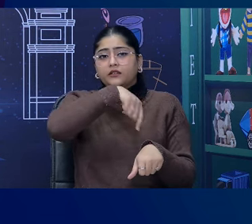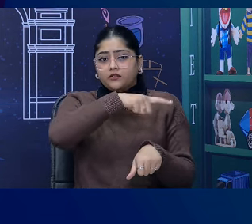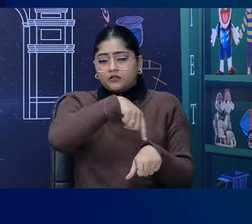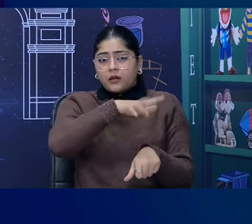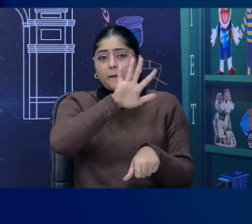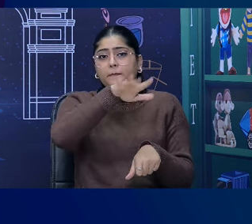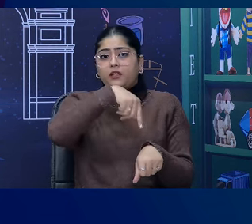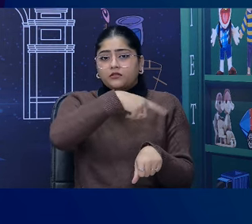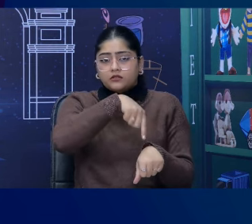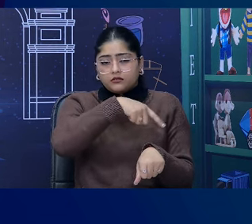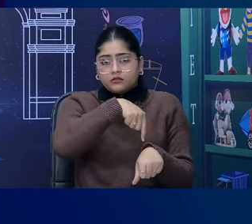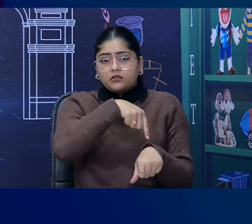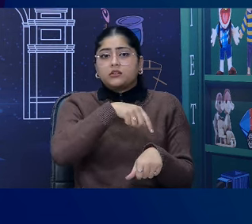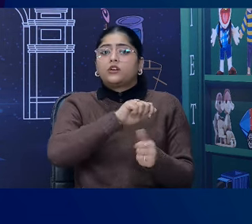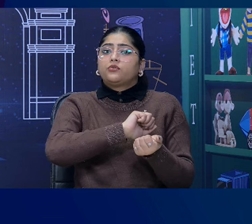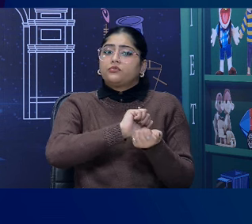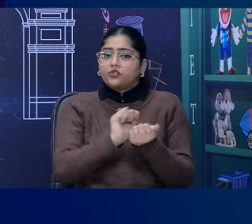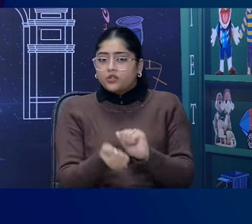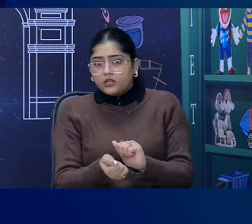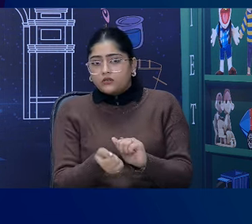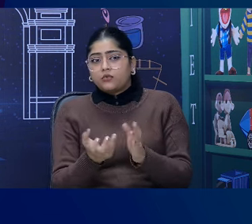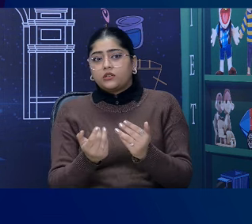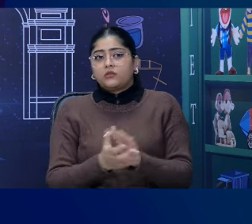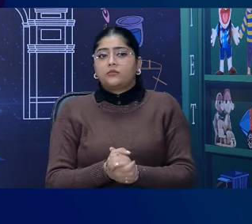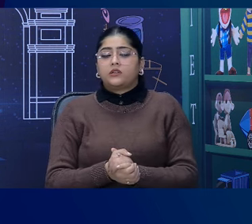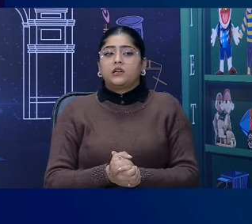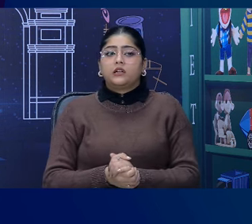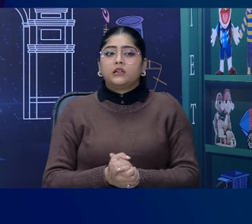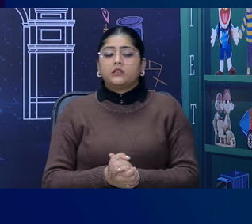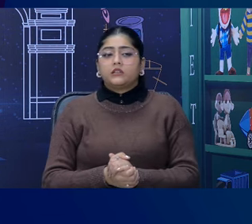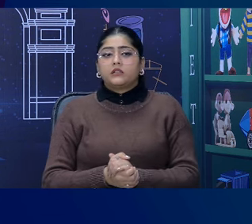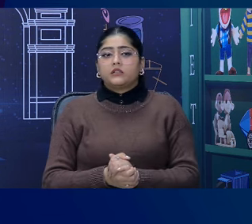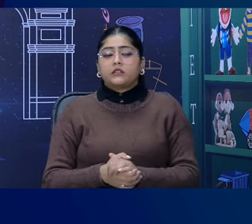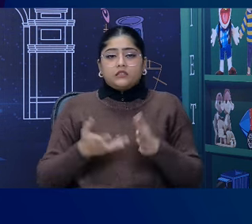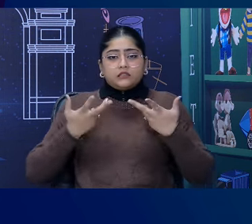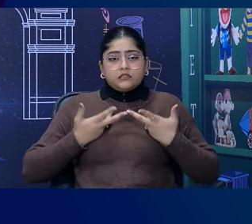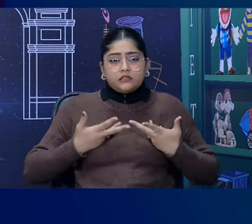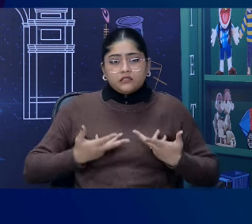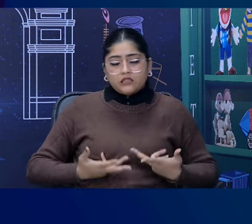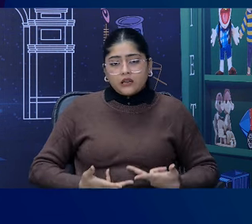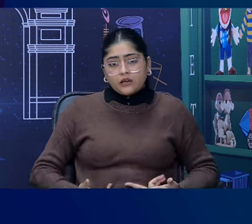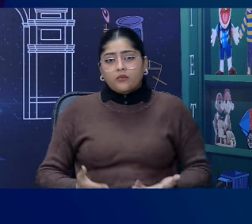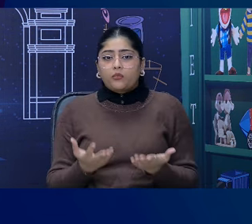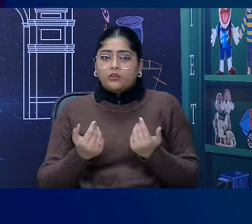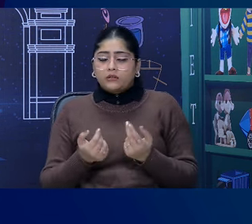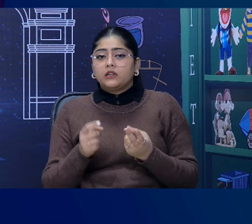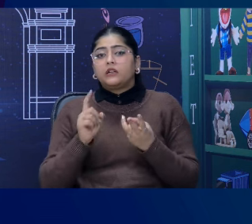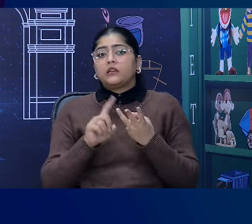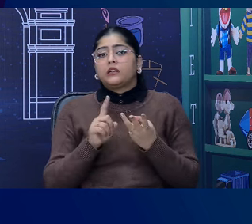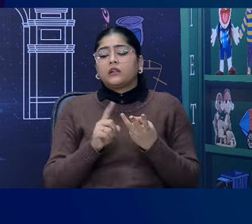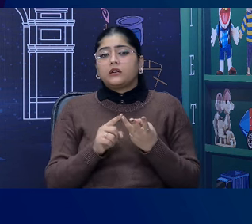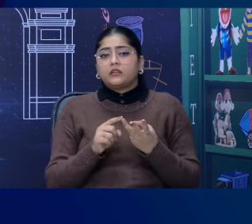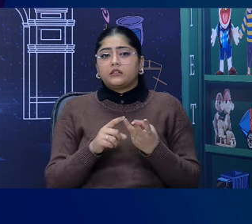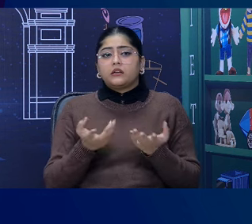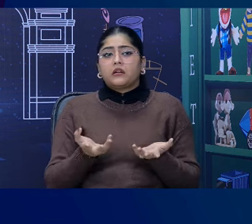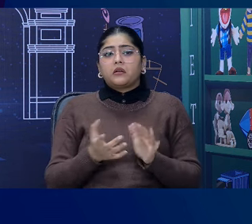हम डिस्टरबेंस हो जाती है थकान रहती है ठीक है डाइजेस्टिव चेंजेज जैसे मैंने आपको बोला पेट खराब हो जाएगा या नोजिया